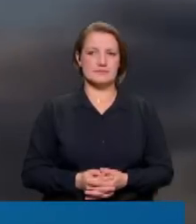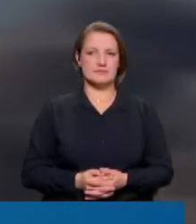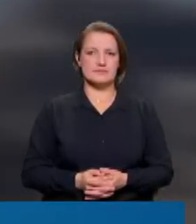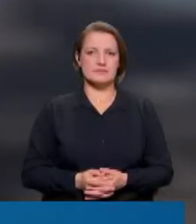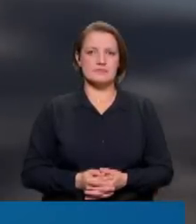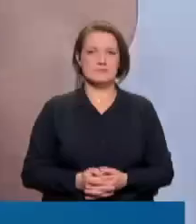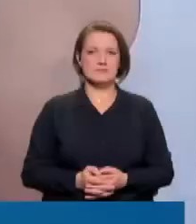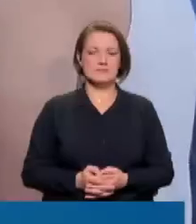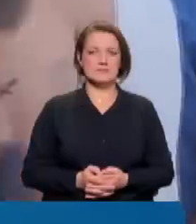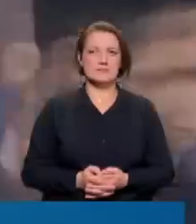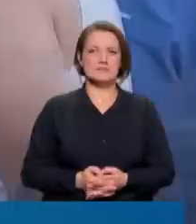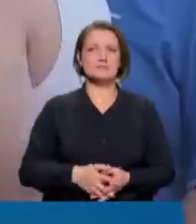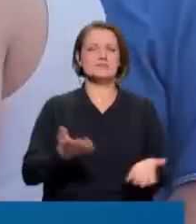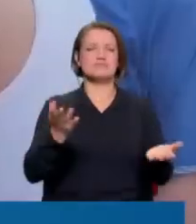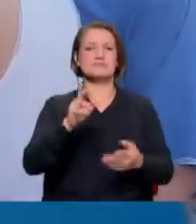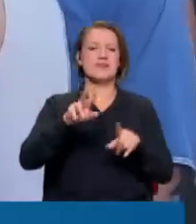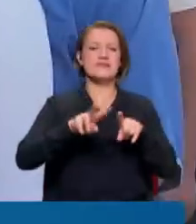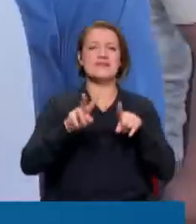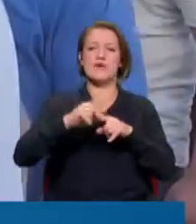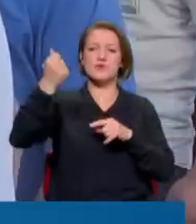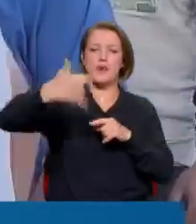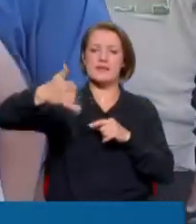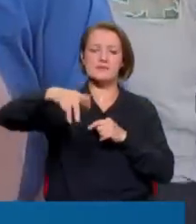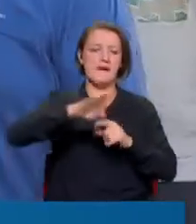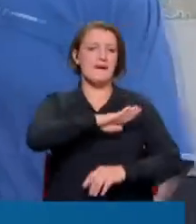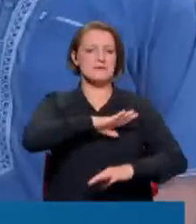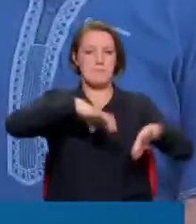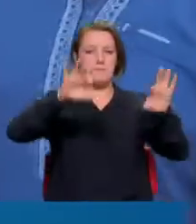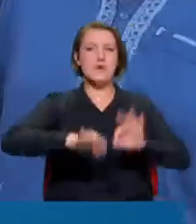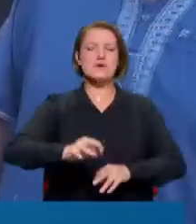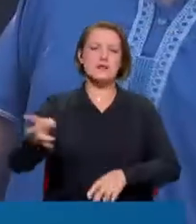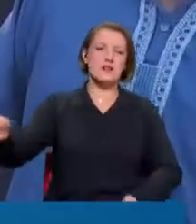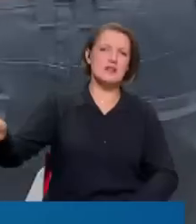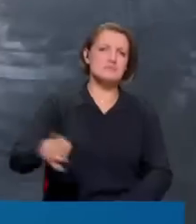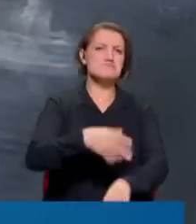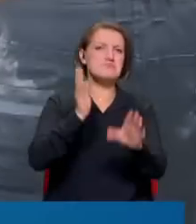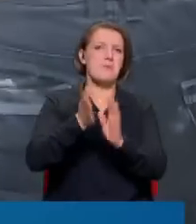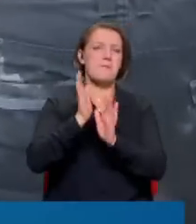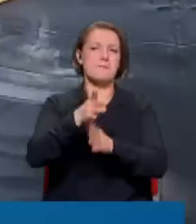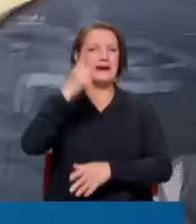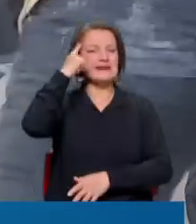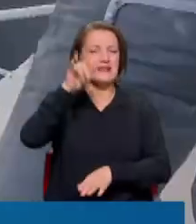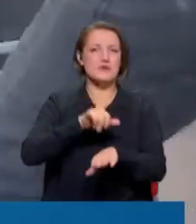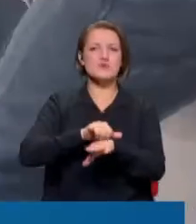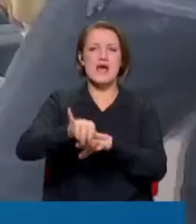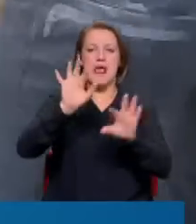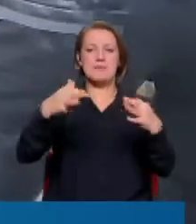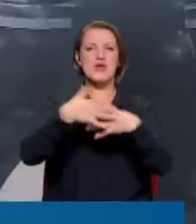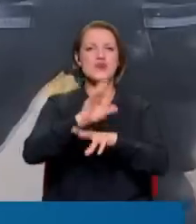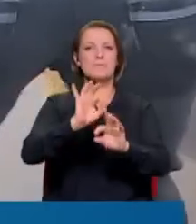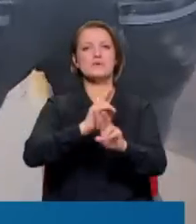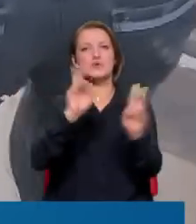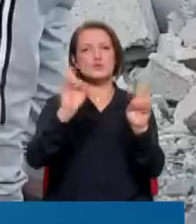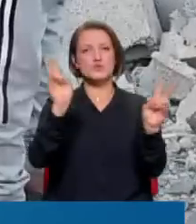kaybetti kana susayan netenyahu yönetimi Gazze'de başlattığı katliamı sürdürdü İsrail uçakları Hem gece hem